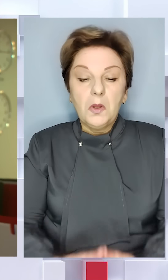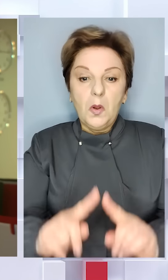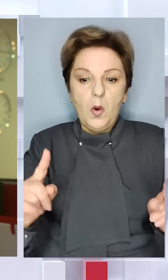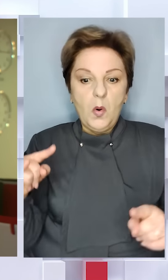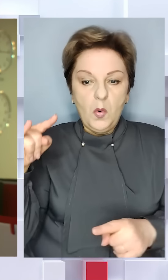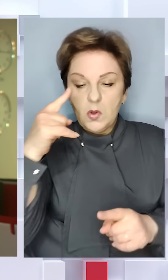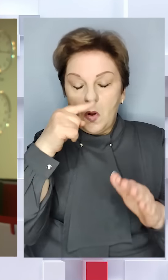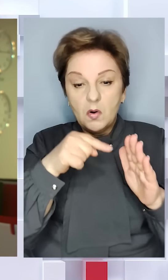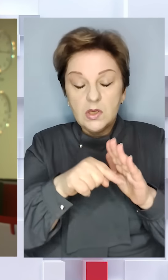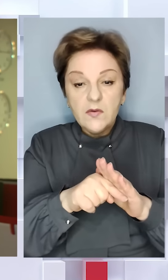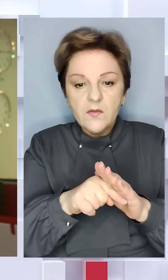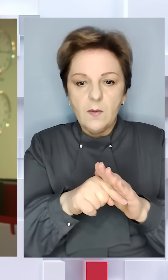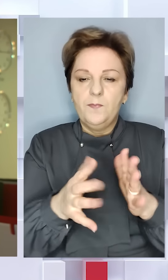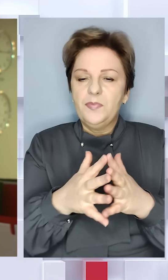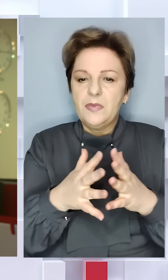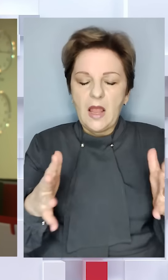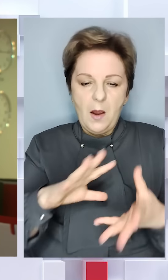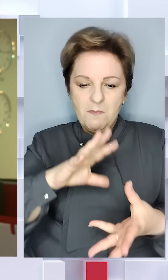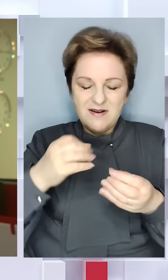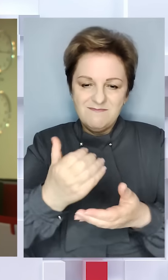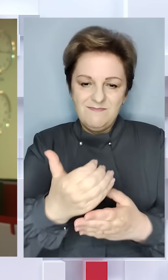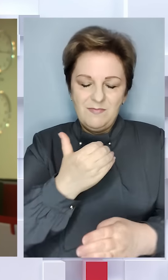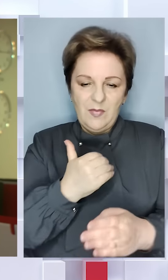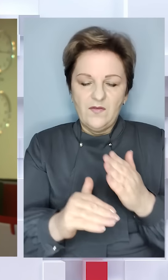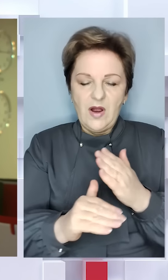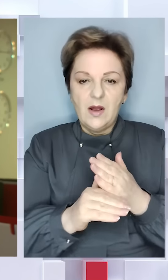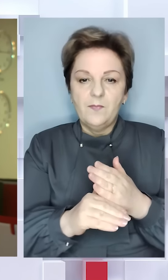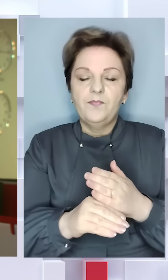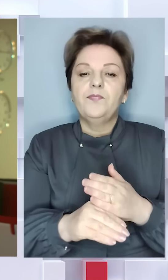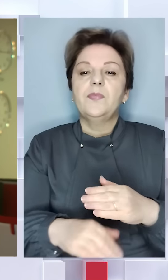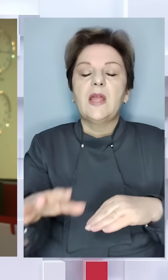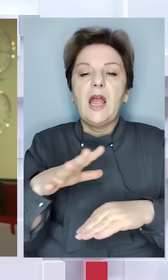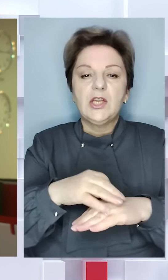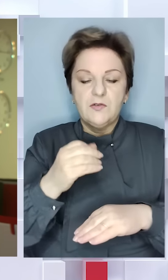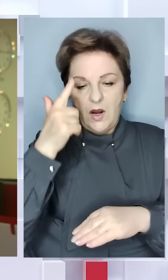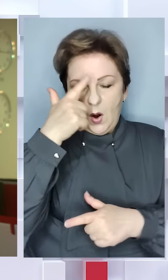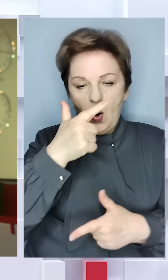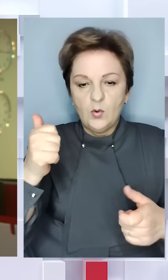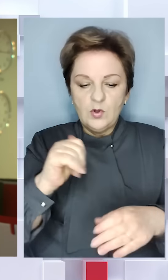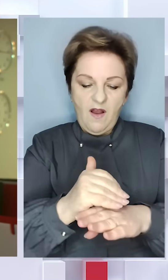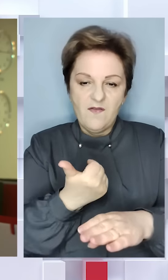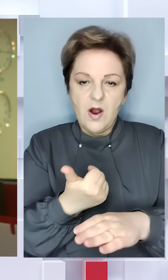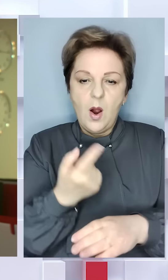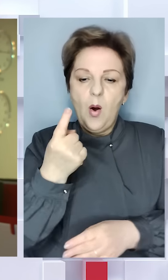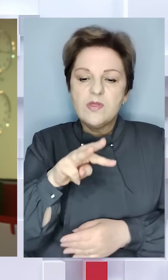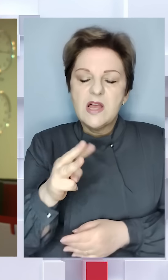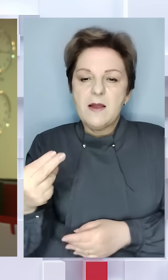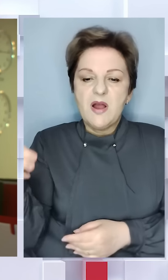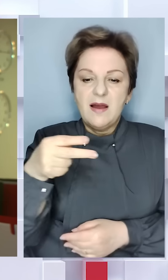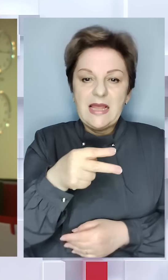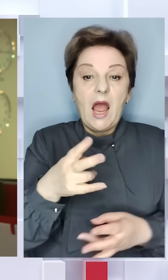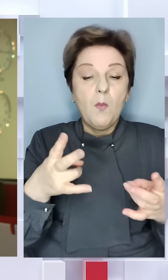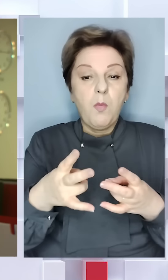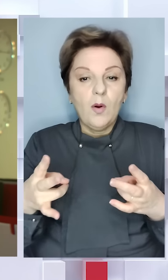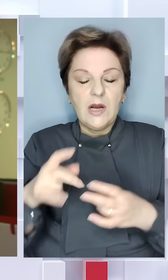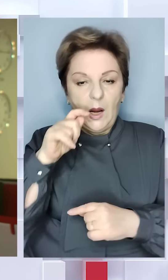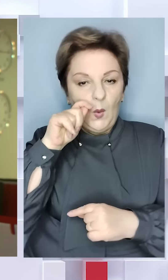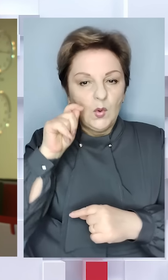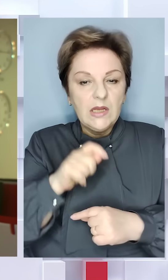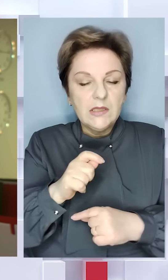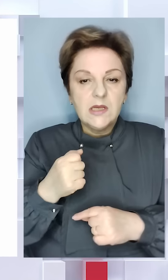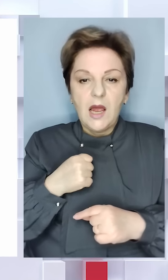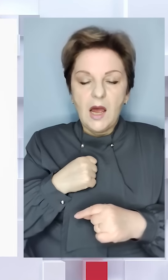Унікальний літак-розвідник у найбільшому пакеті допомоги. Швеція оголосила про виділення понад мільярда євро на потреби